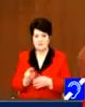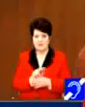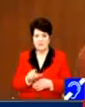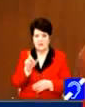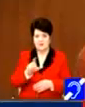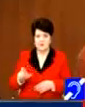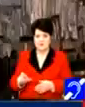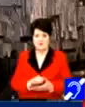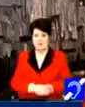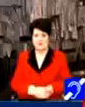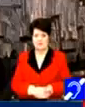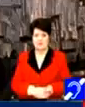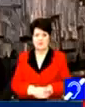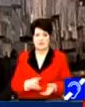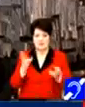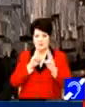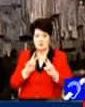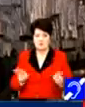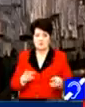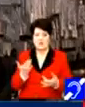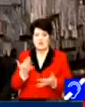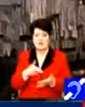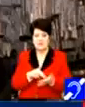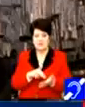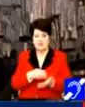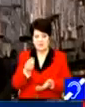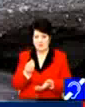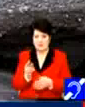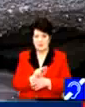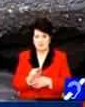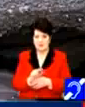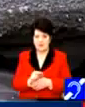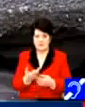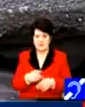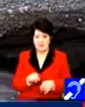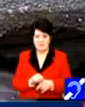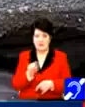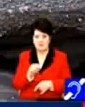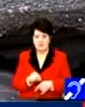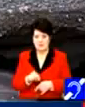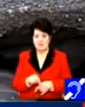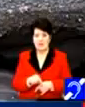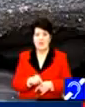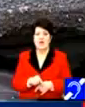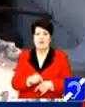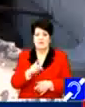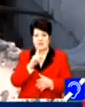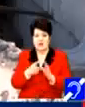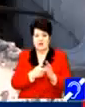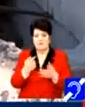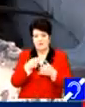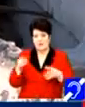pieton trosoanelor. Nu se știe deocamdată cât ar costa lucrările de reparație. De altfel, în aceeași stare precară se află și